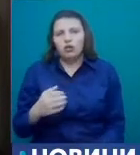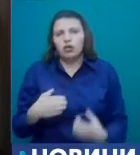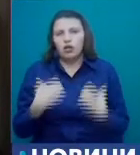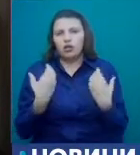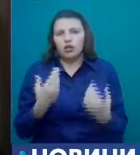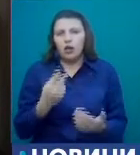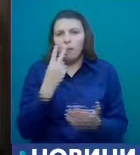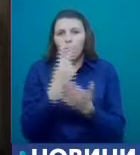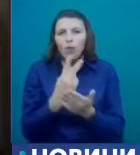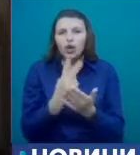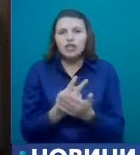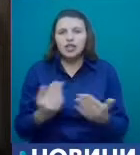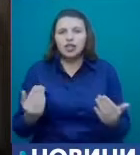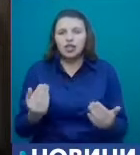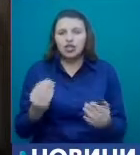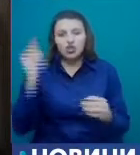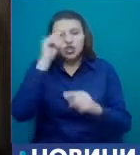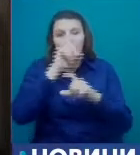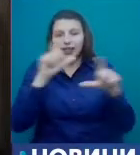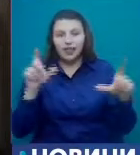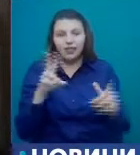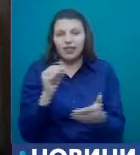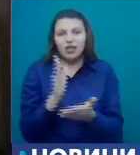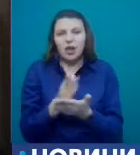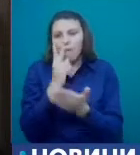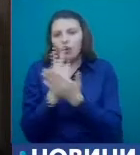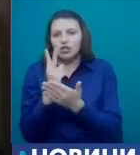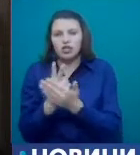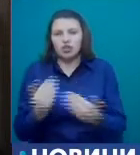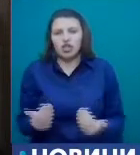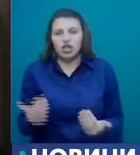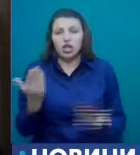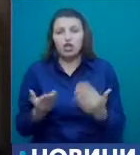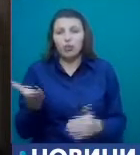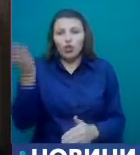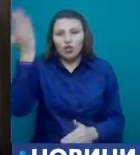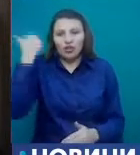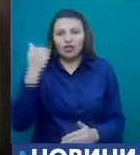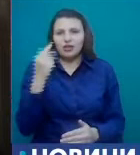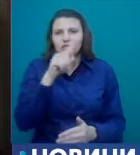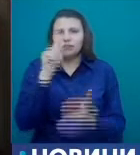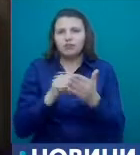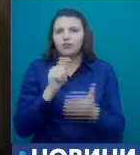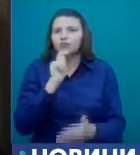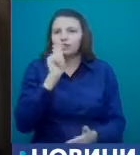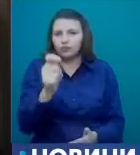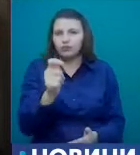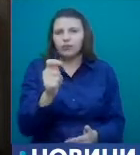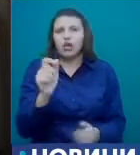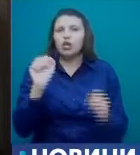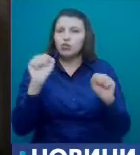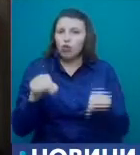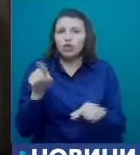показниками життєвими. Якщо б мені тоді задали питання, чи зможе він